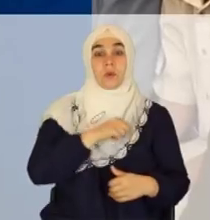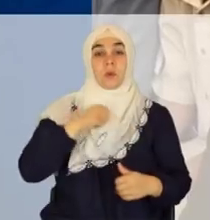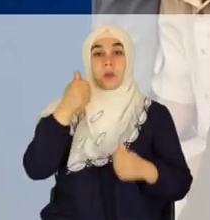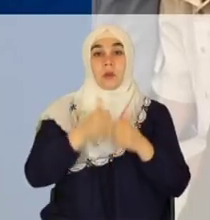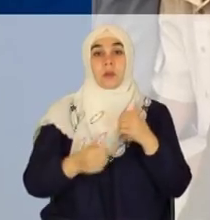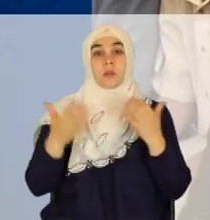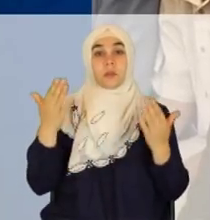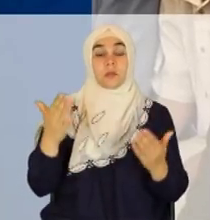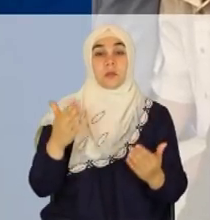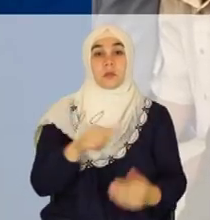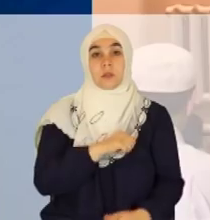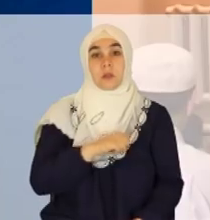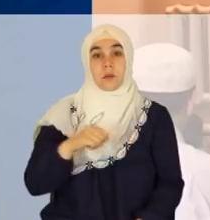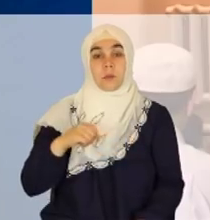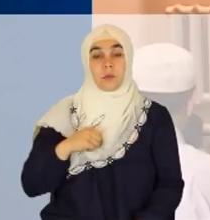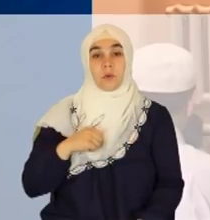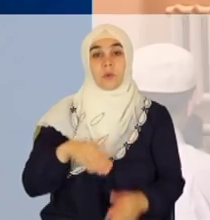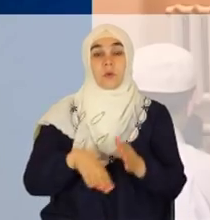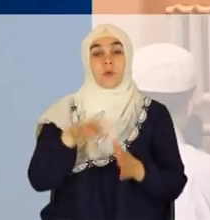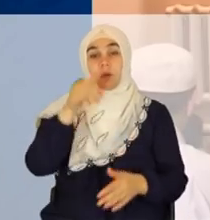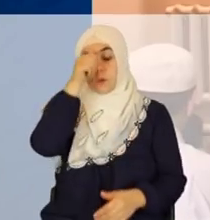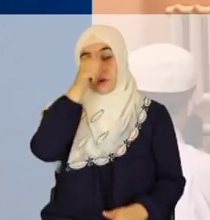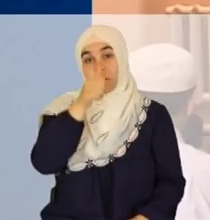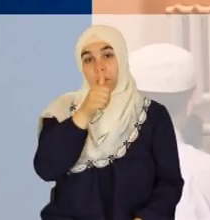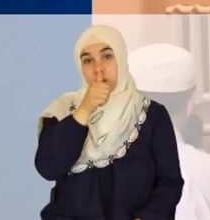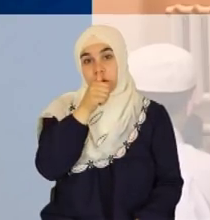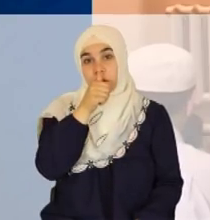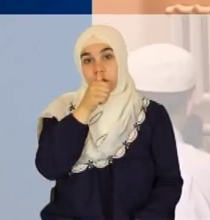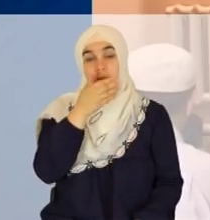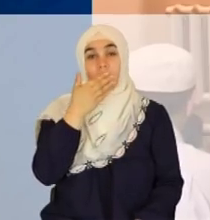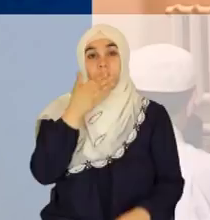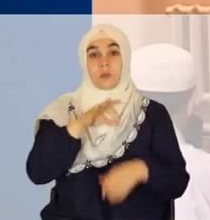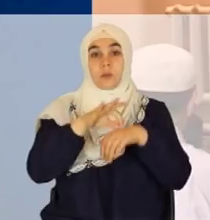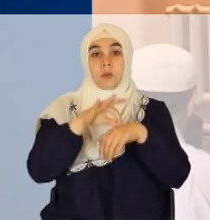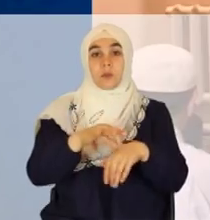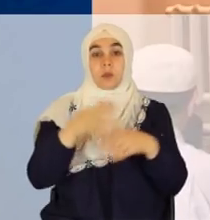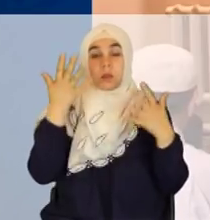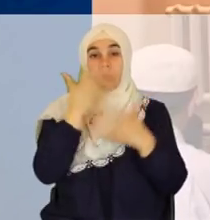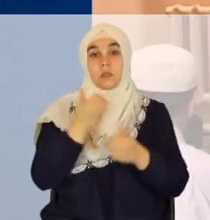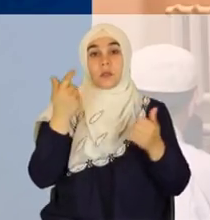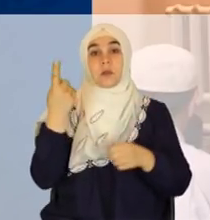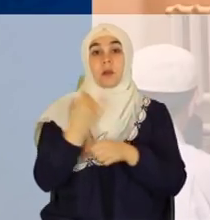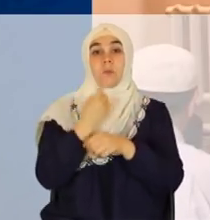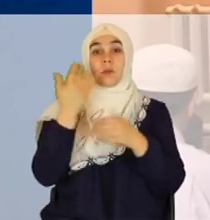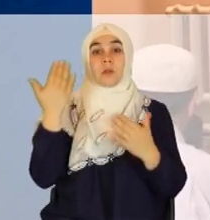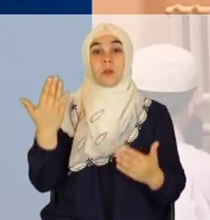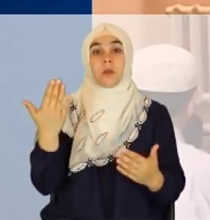wa ta'ala'nın ulu ayı Ramazan ayının keçelerinden biri